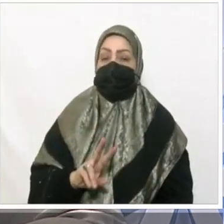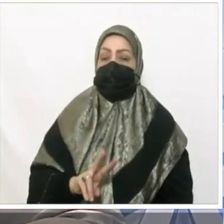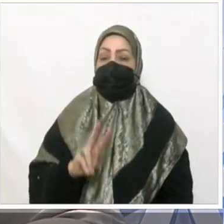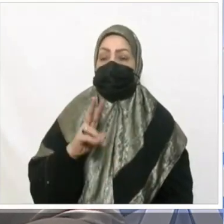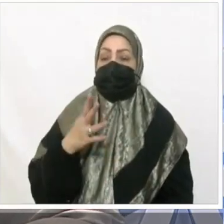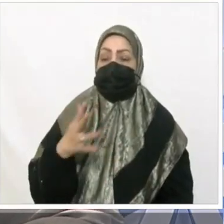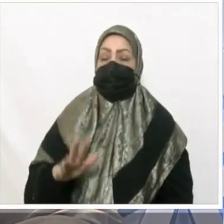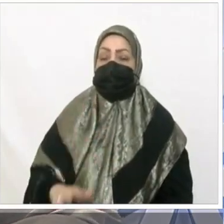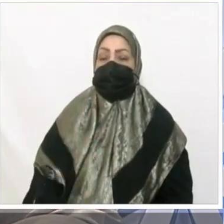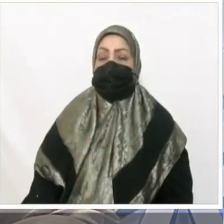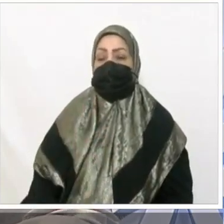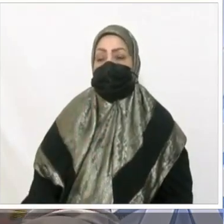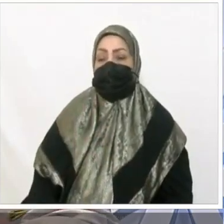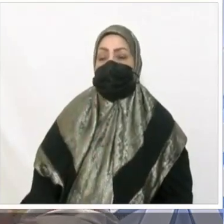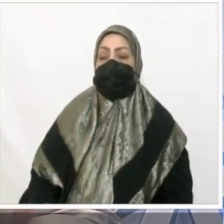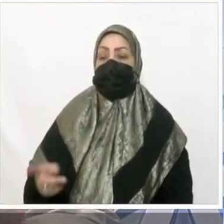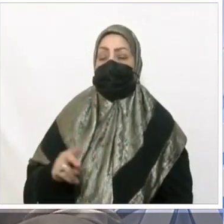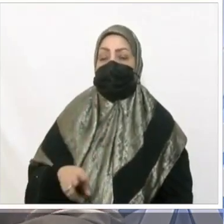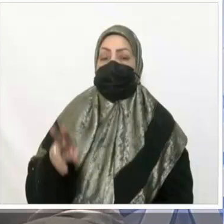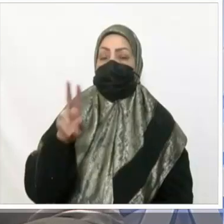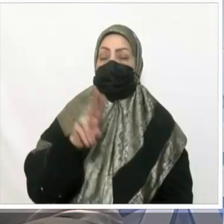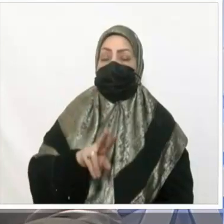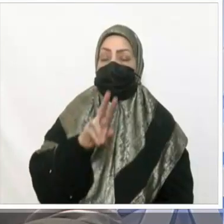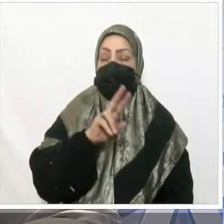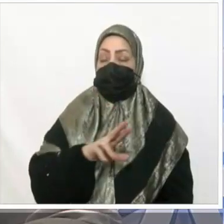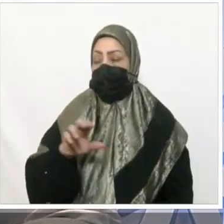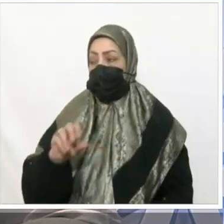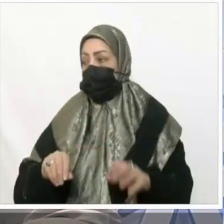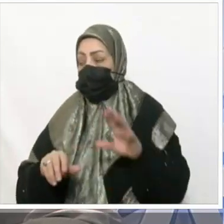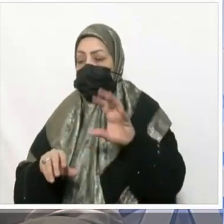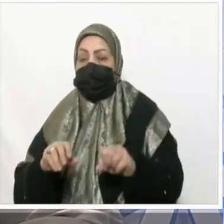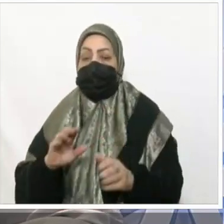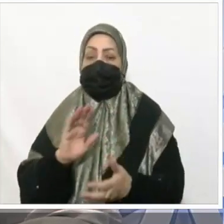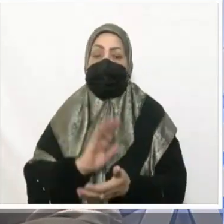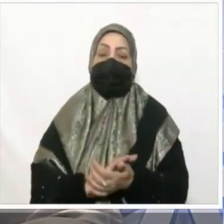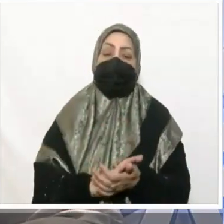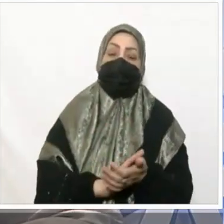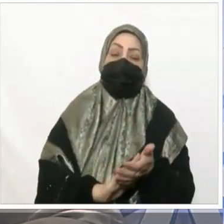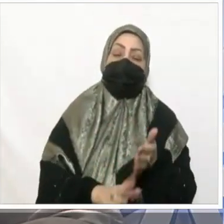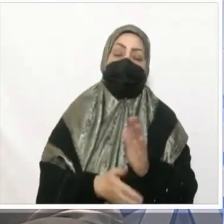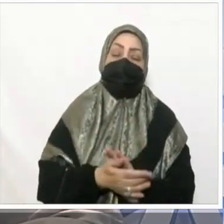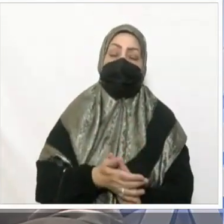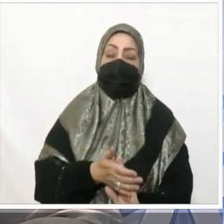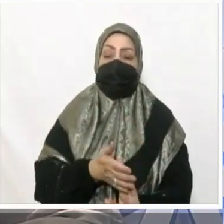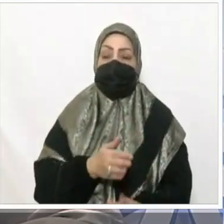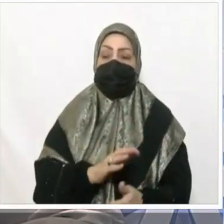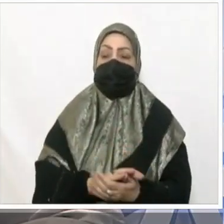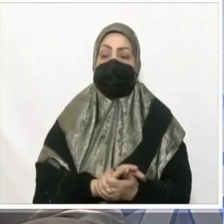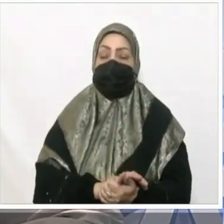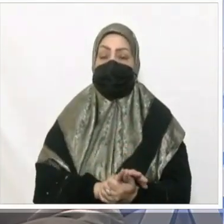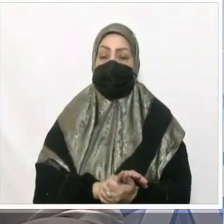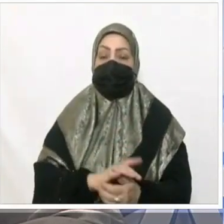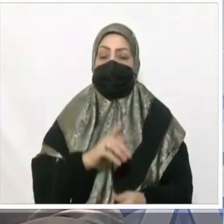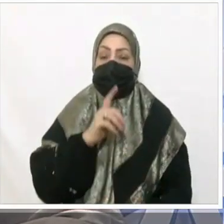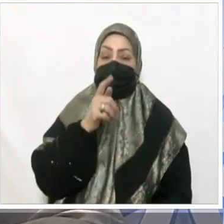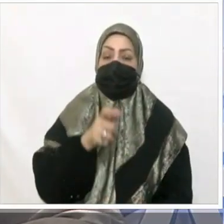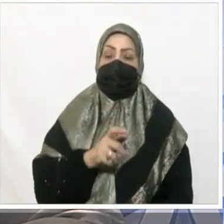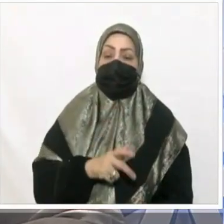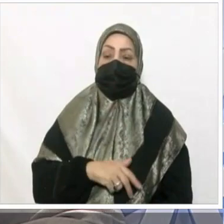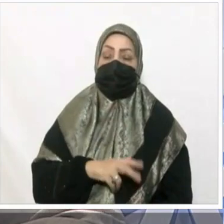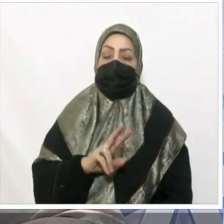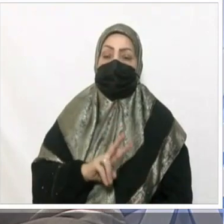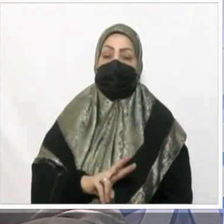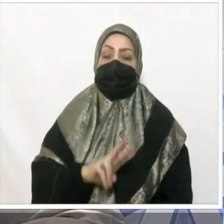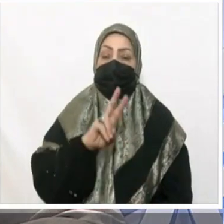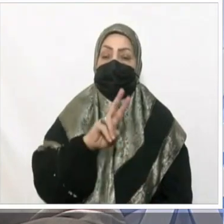تملك كذا؟ قال أني لا أملك شيئا. قلت له كم مرتبك؟ قال مرتبي 750 وعدد